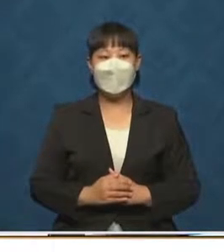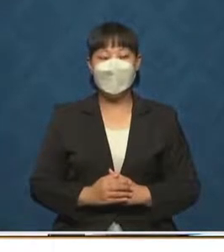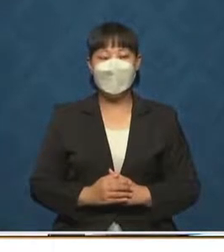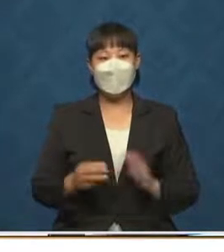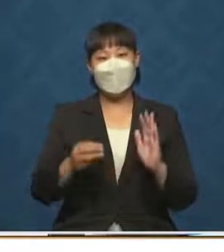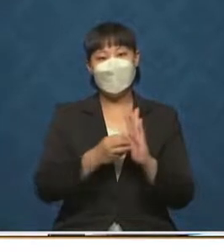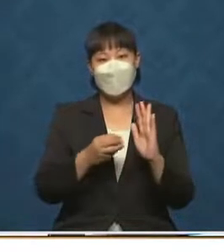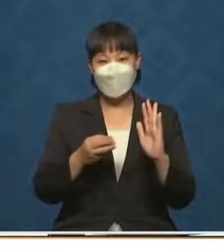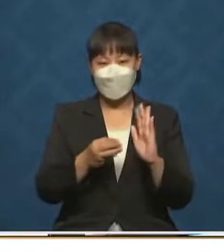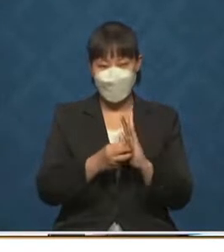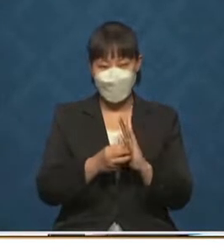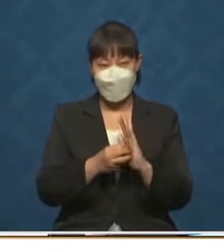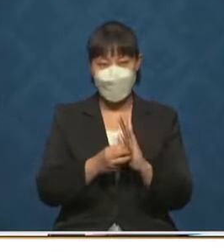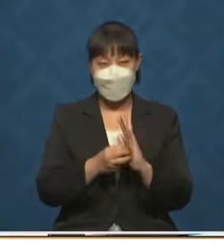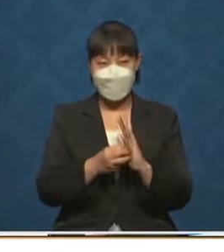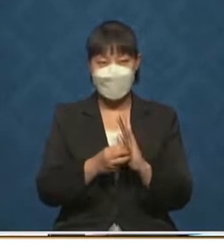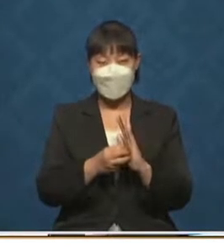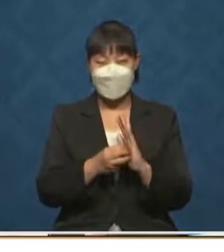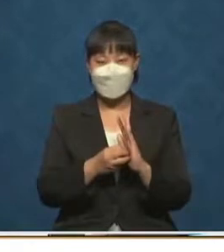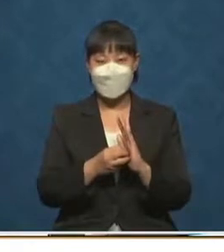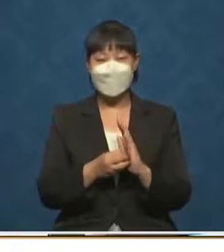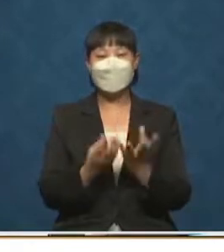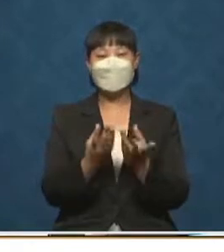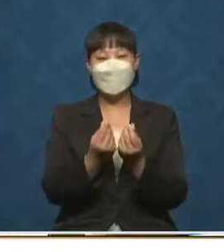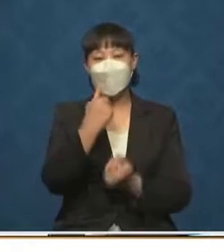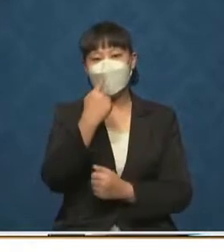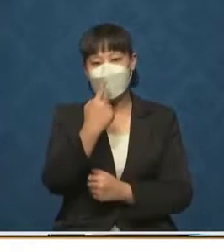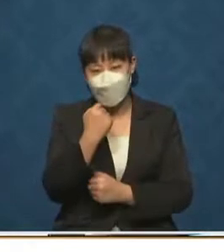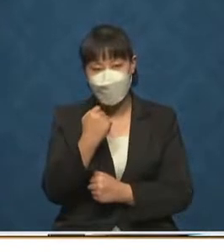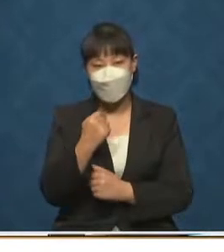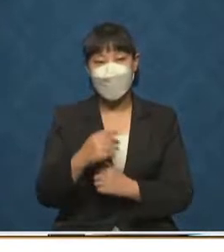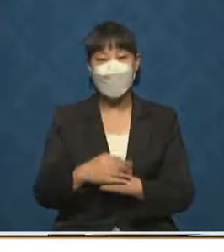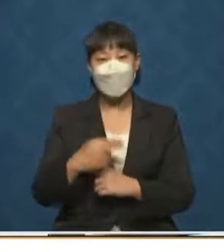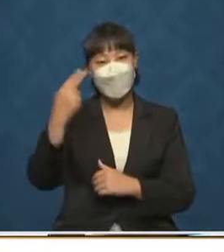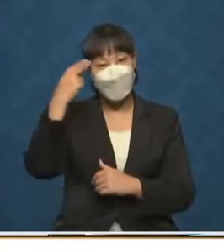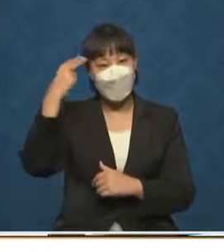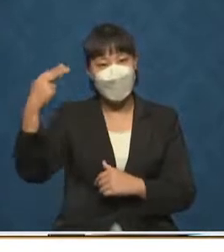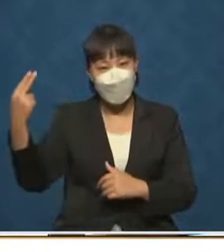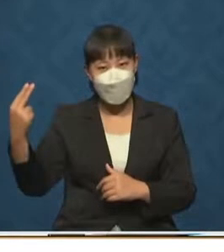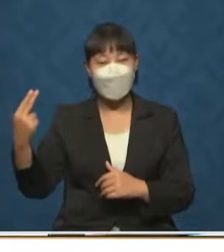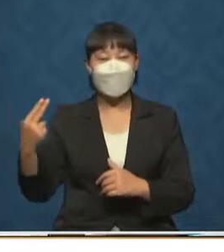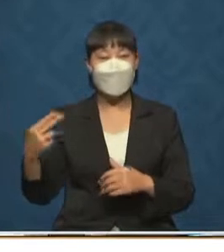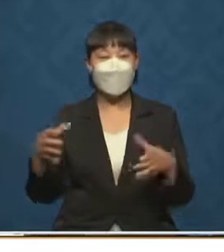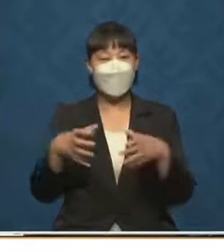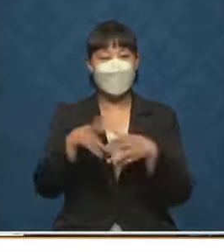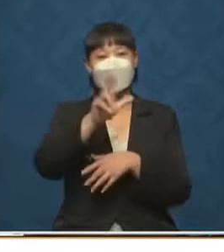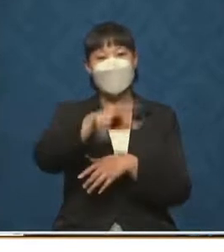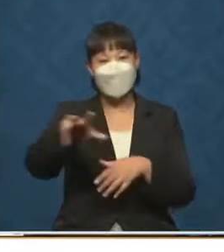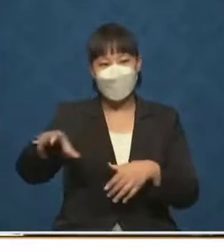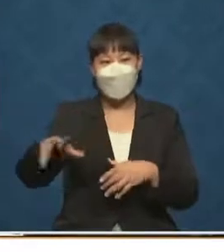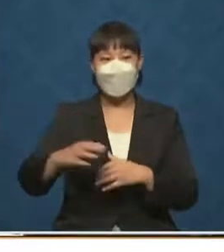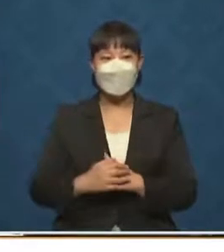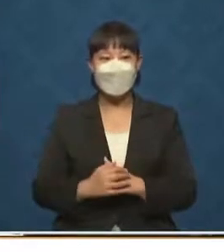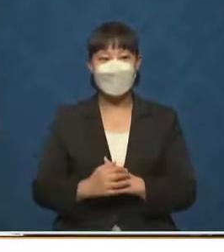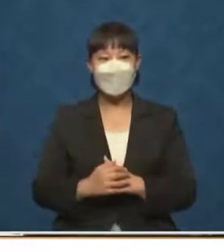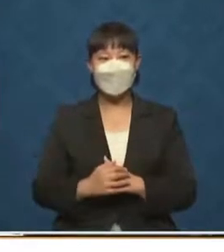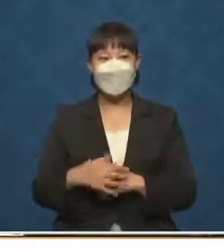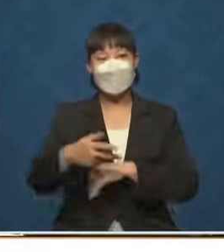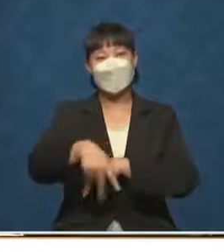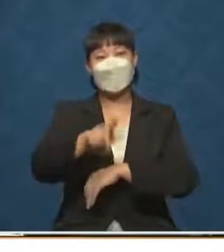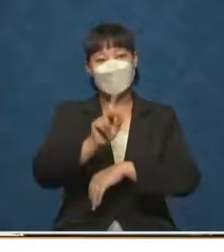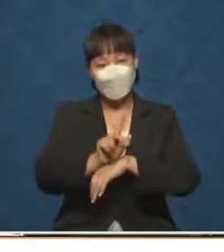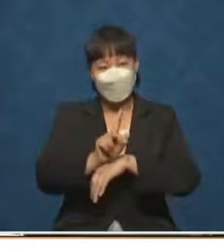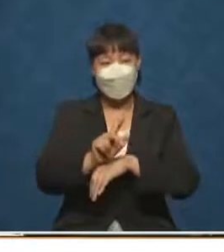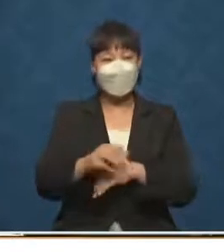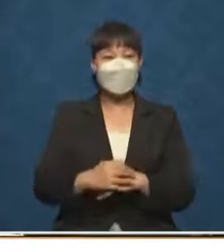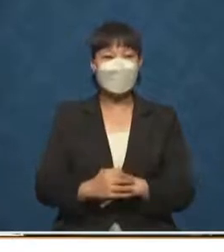กุงเทพมานาคอน เขทหาดิแดงไว้ขวาง พักเคื้ไทยพกฤษรารษ์ในการทจะได้ภตปล